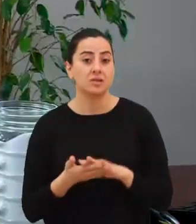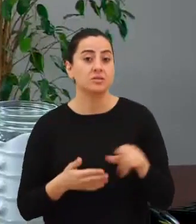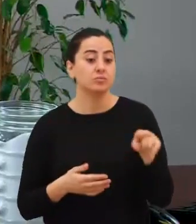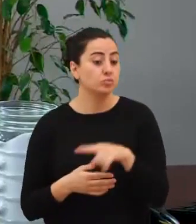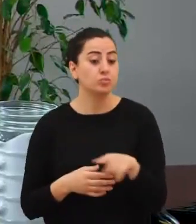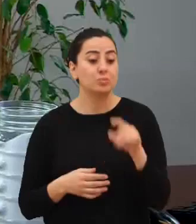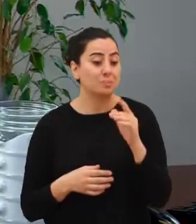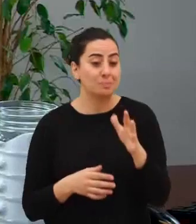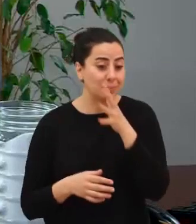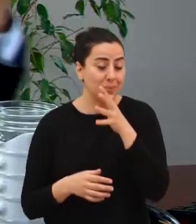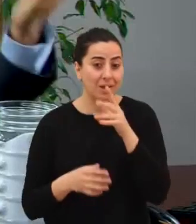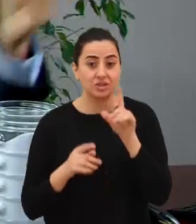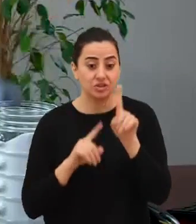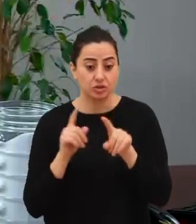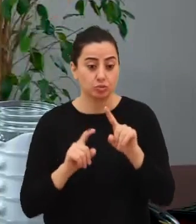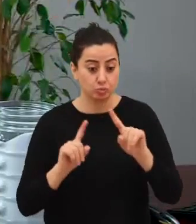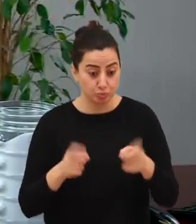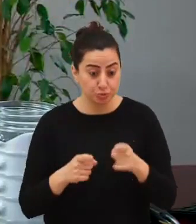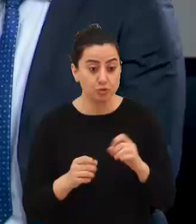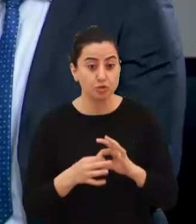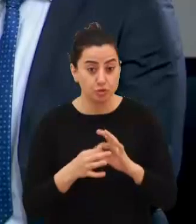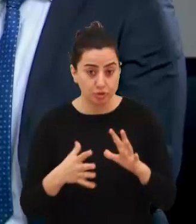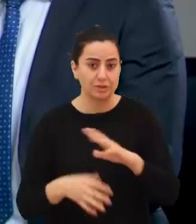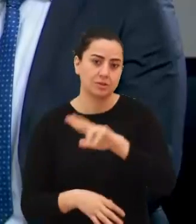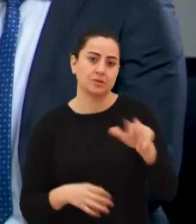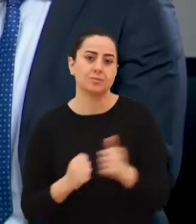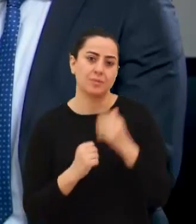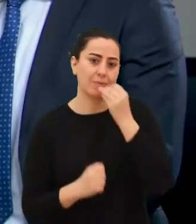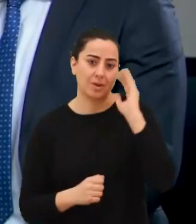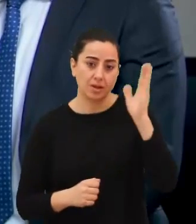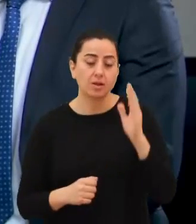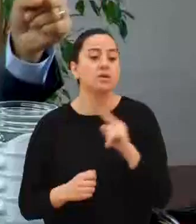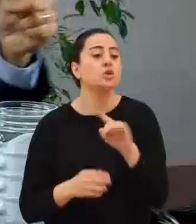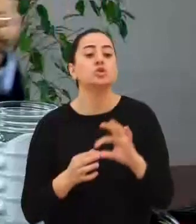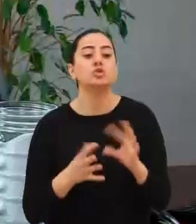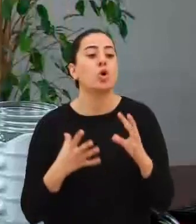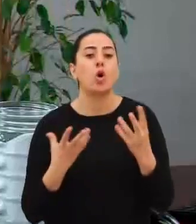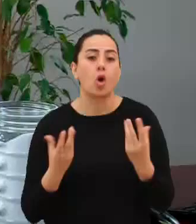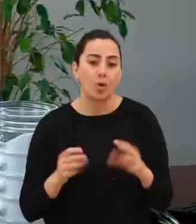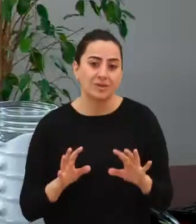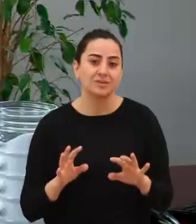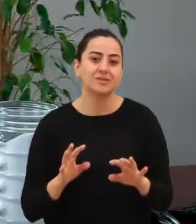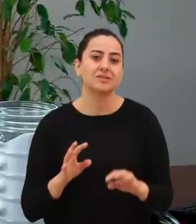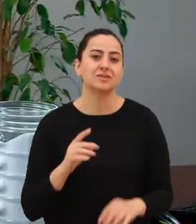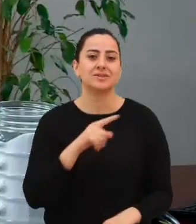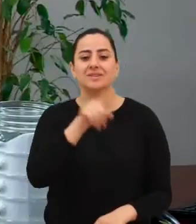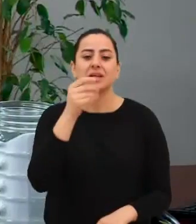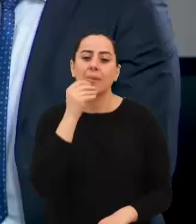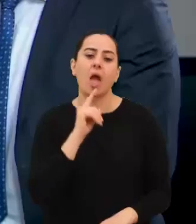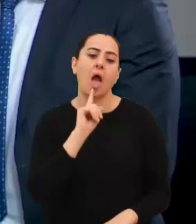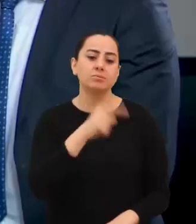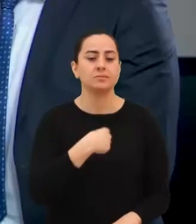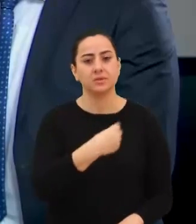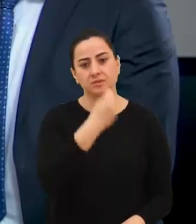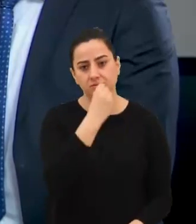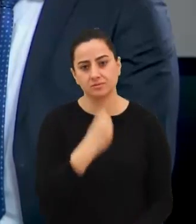bu bilmeceyi çözerseniz sizleri yemeğe götüreceğim. Ha çözemezseniz sizin yemeğinizi ben yerim.